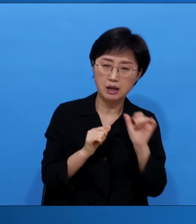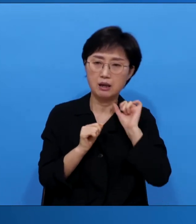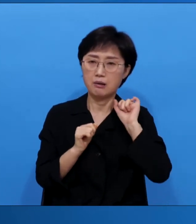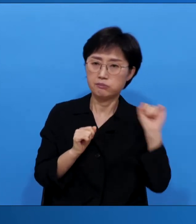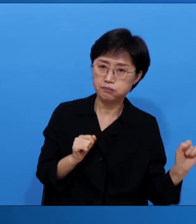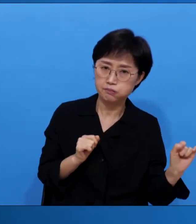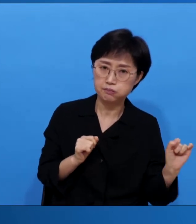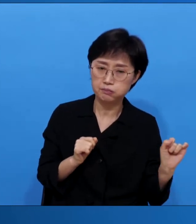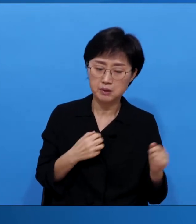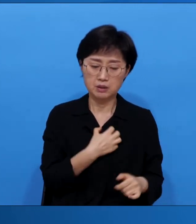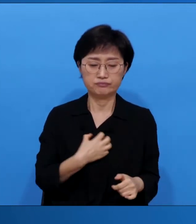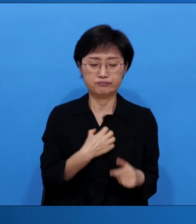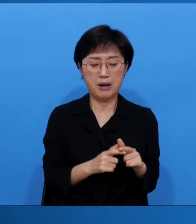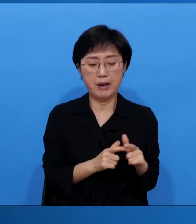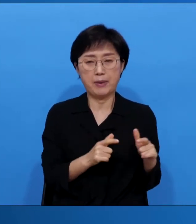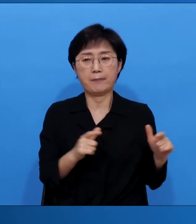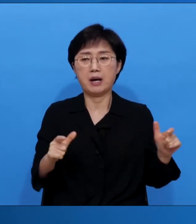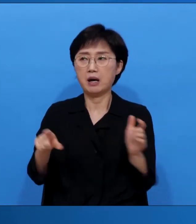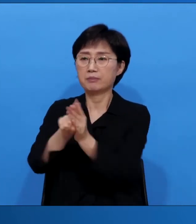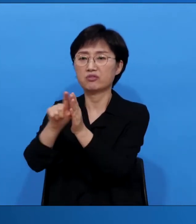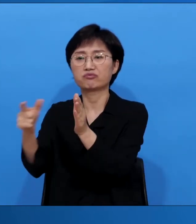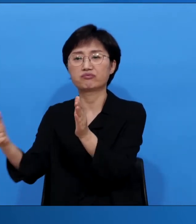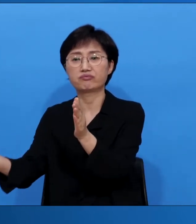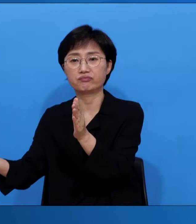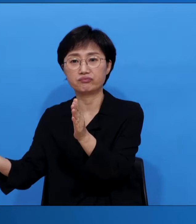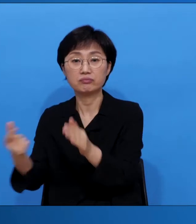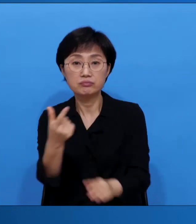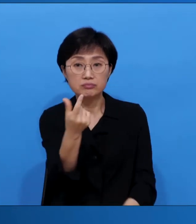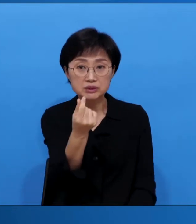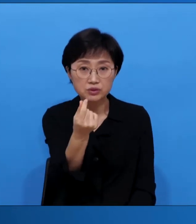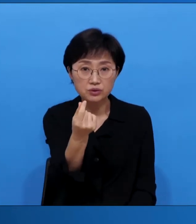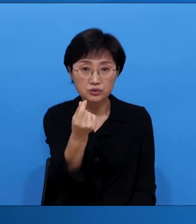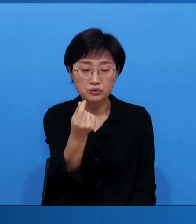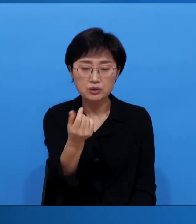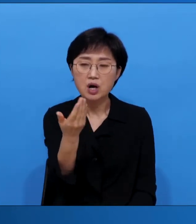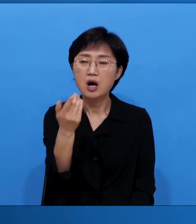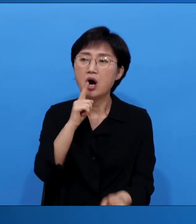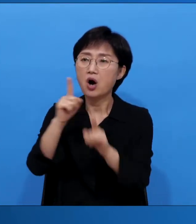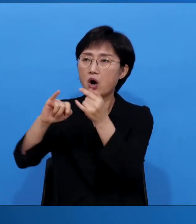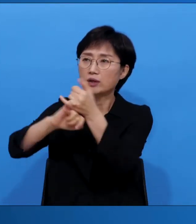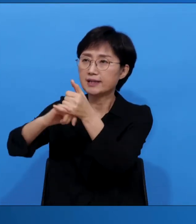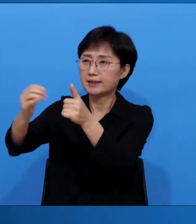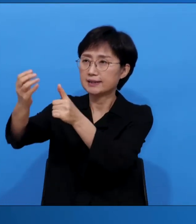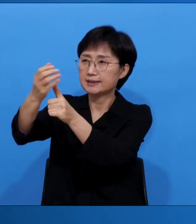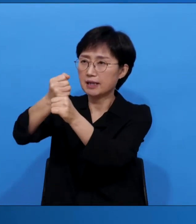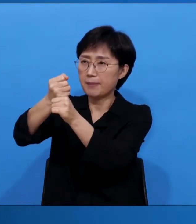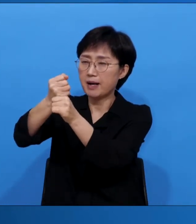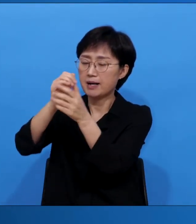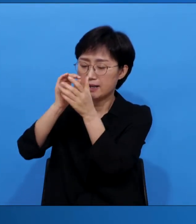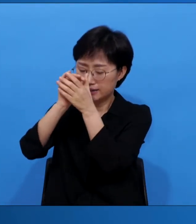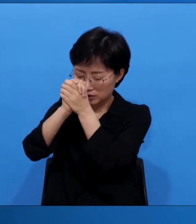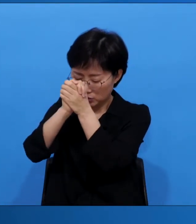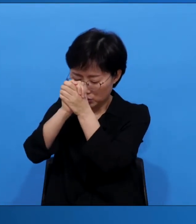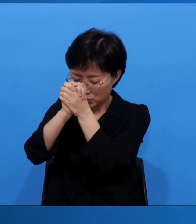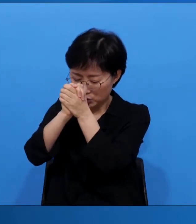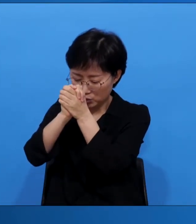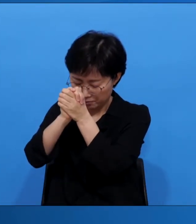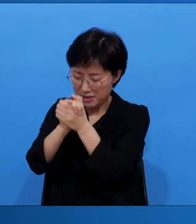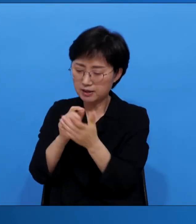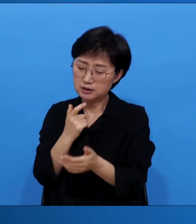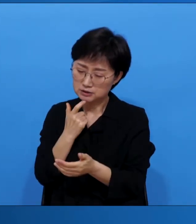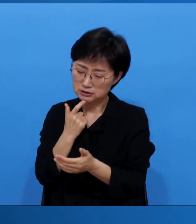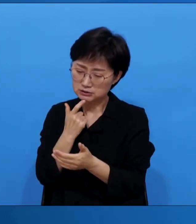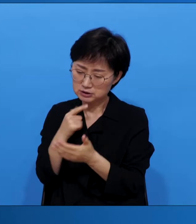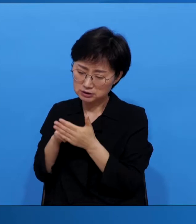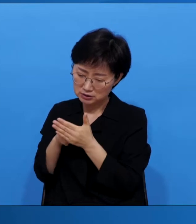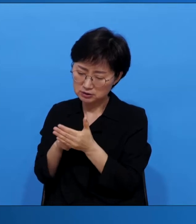absolutely the results will come from that. 내가 언약 붙잡고 하나님의 나라 누리는 기도하고 있으면 분명히 역사에 나게. If you hold on to the